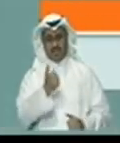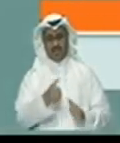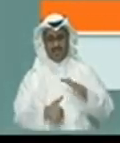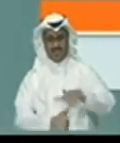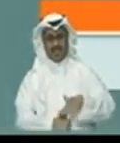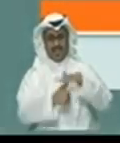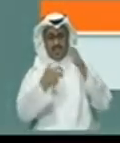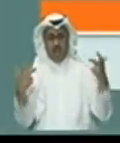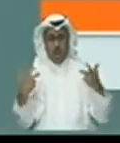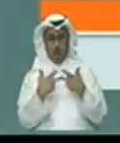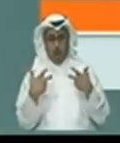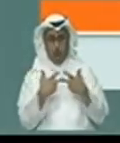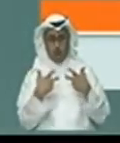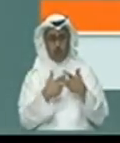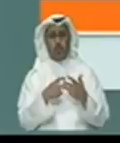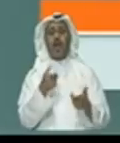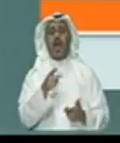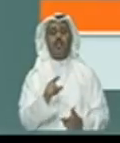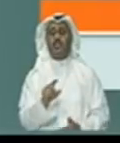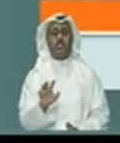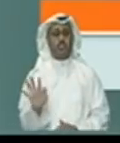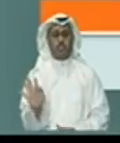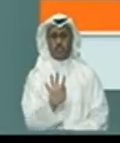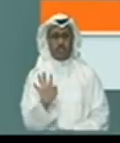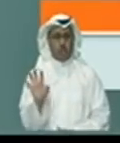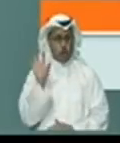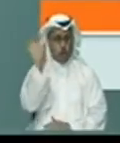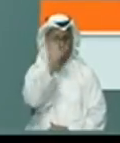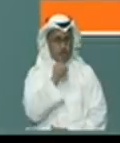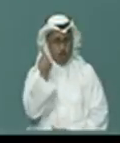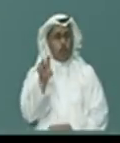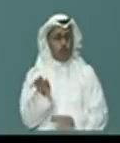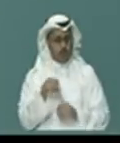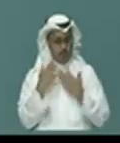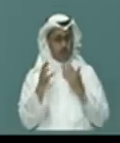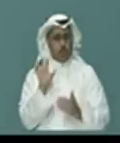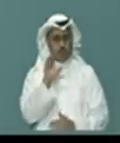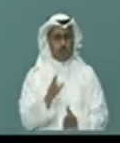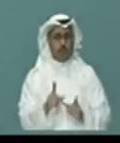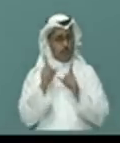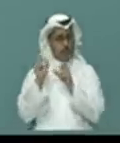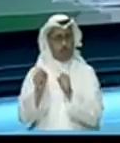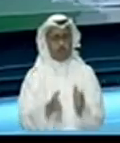ولحكومة وشعب دوقية لوكسمبورغ الكبرى الصديق اطراد التقدم والازدهار.